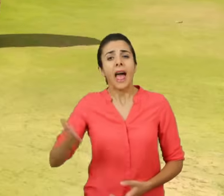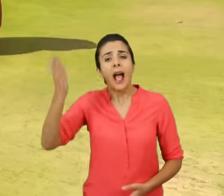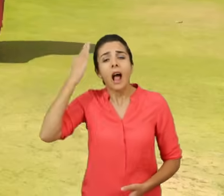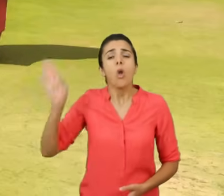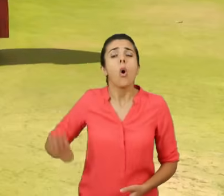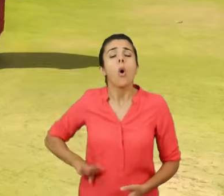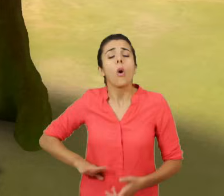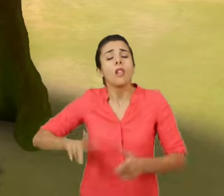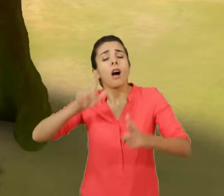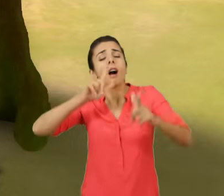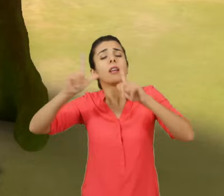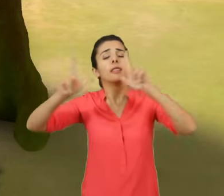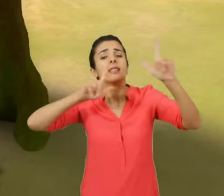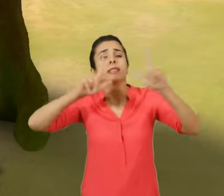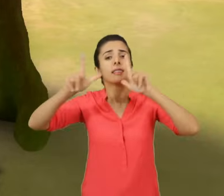Keloğlan.